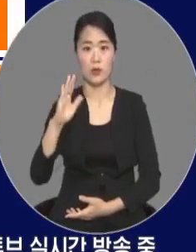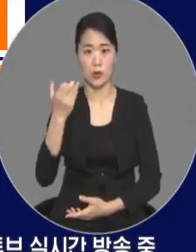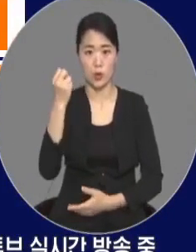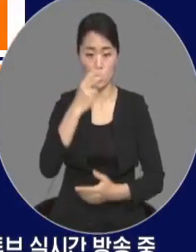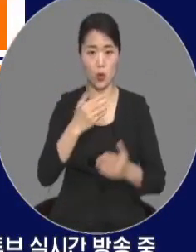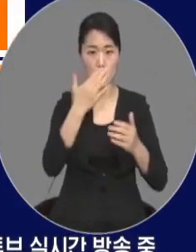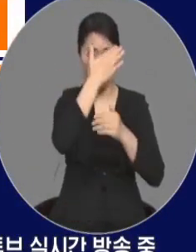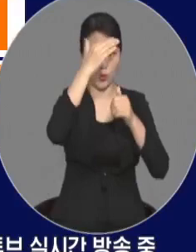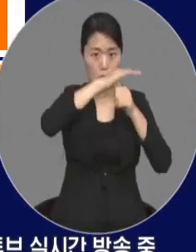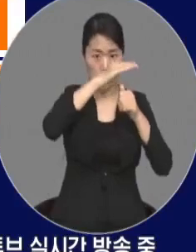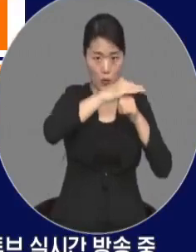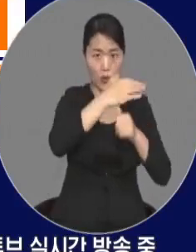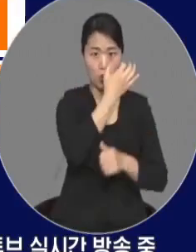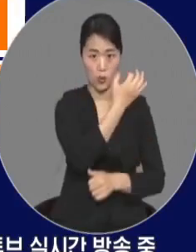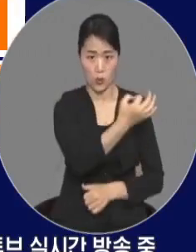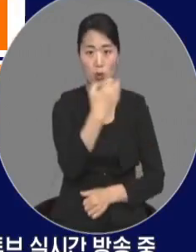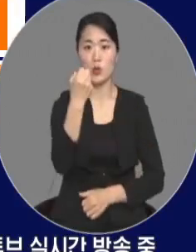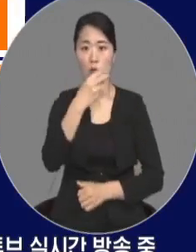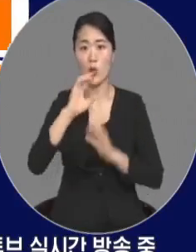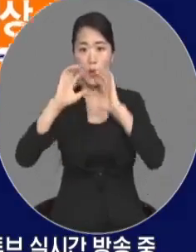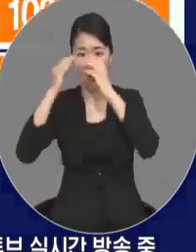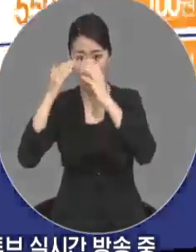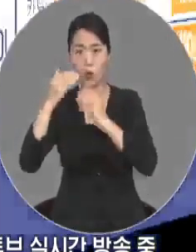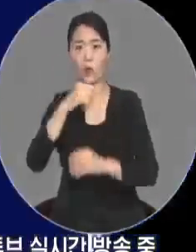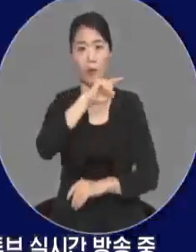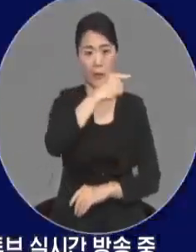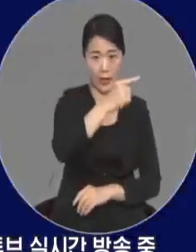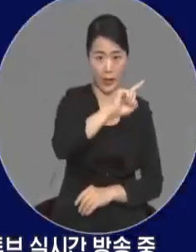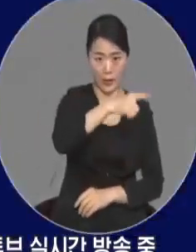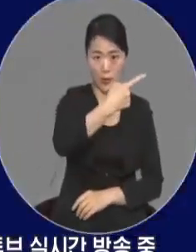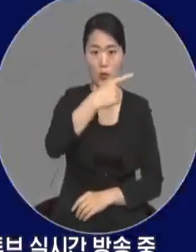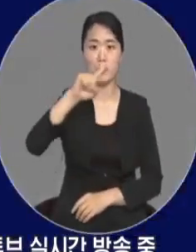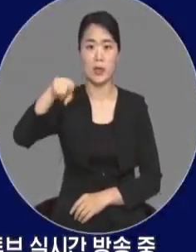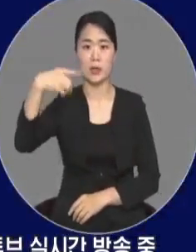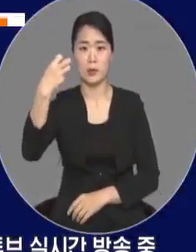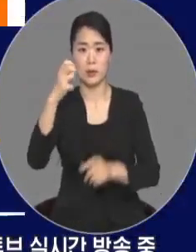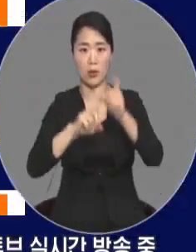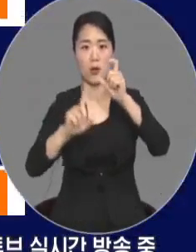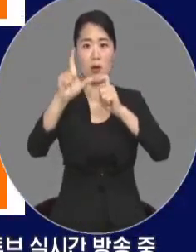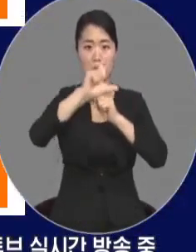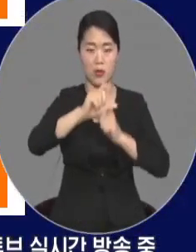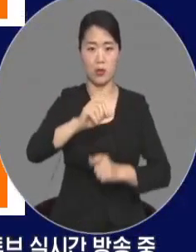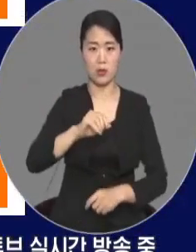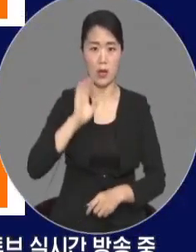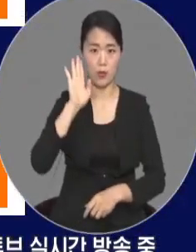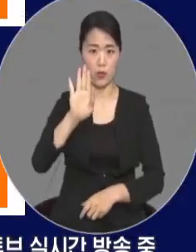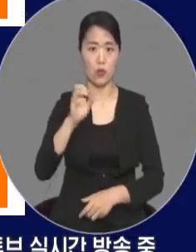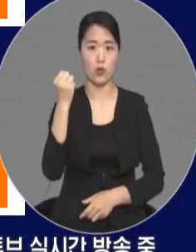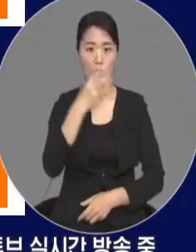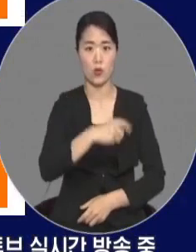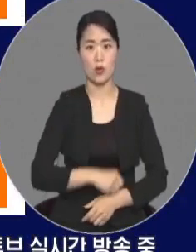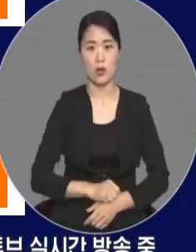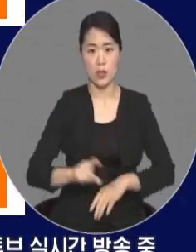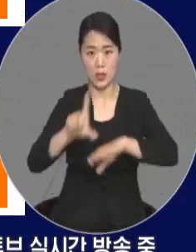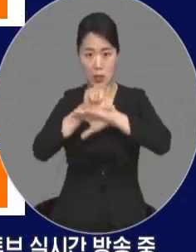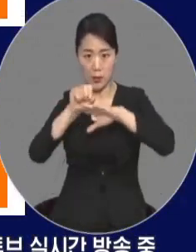어린이 요금도 100원에서 130원 인상됩니다 직행 좌석과 지선버스 마을버스와